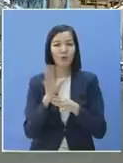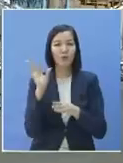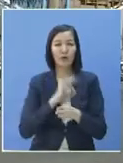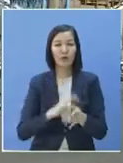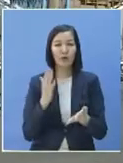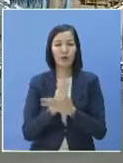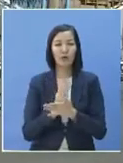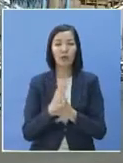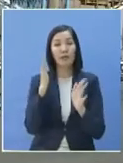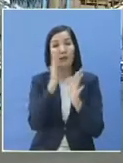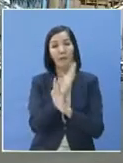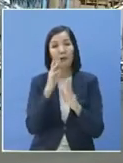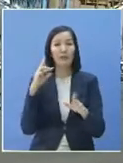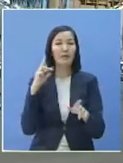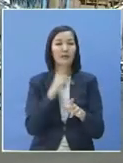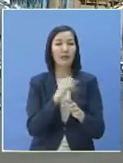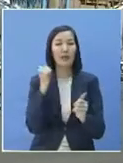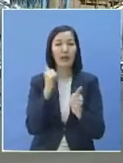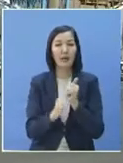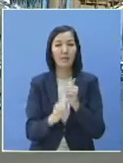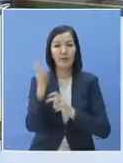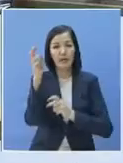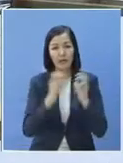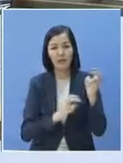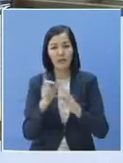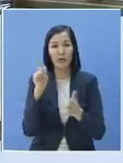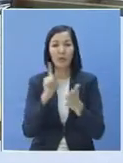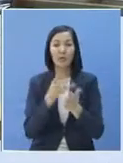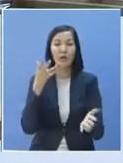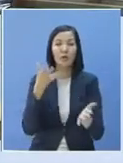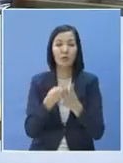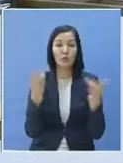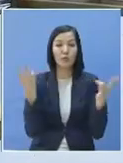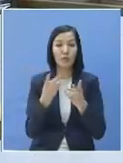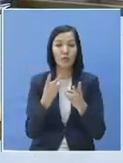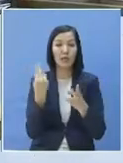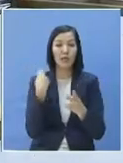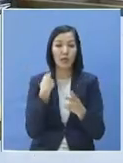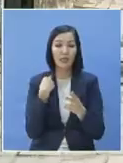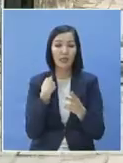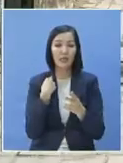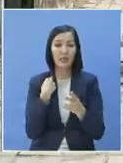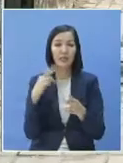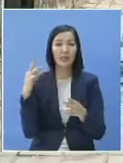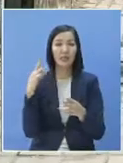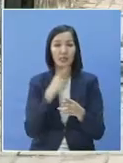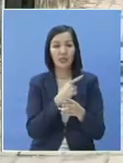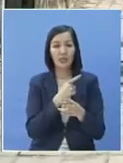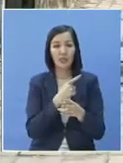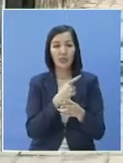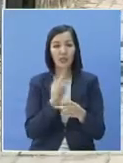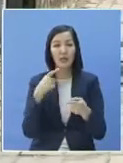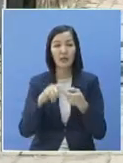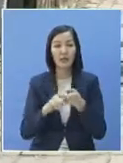тұр. Қоршаған ортаға залал келтірген әрбір кәсіпорын салық төлеуі тиіс. Олар берешекті қаншалықты зиян келтіргеніне